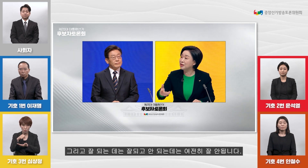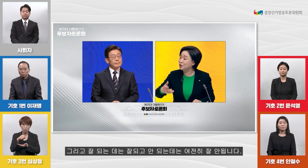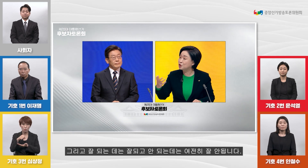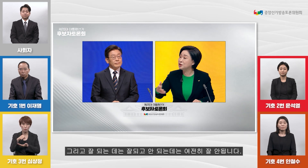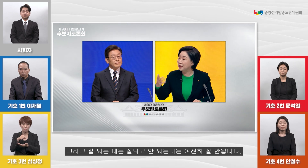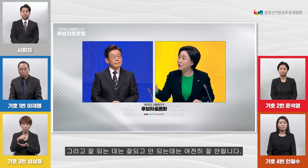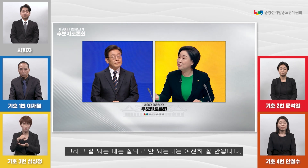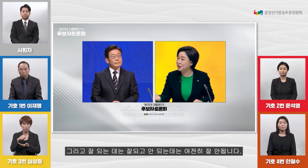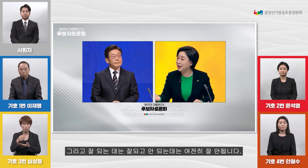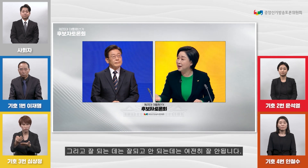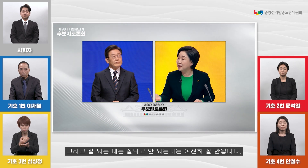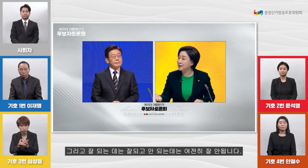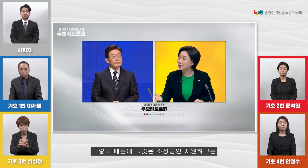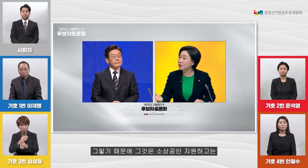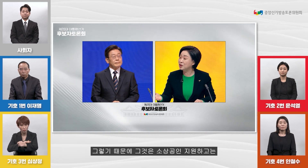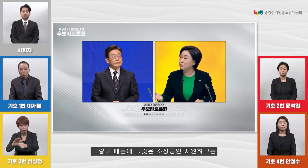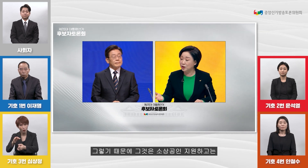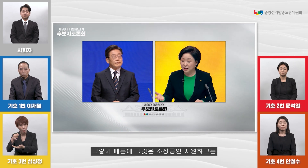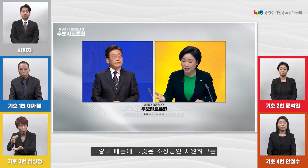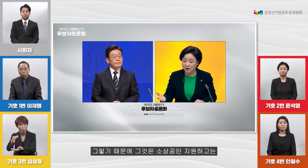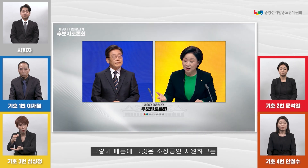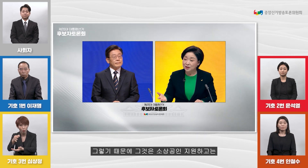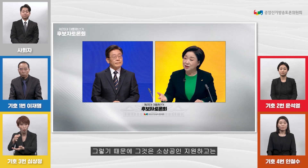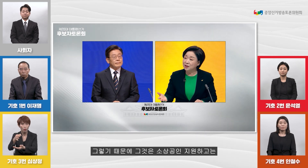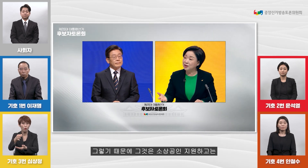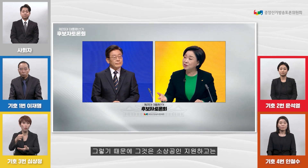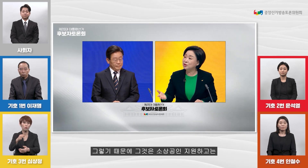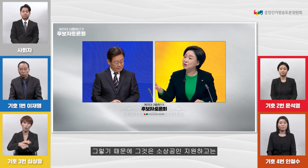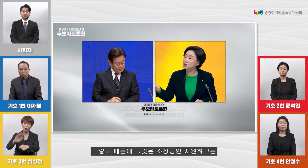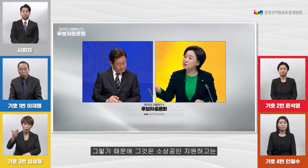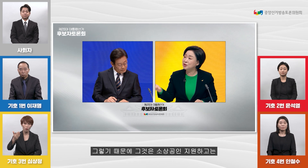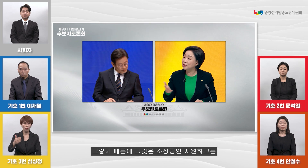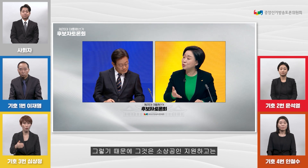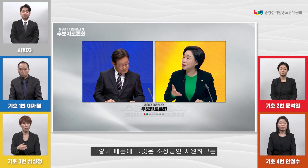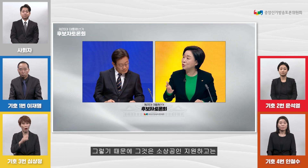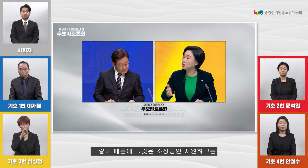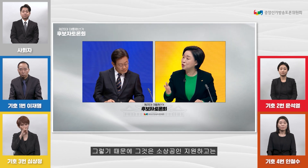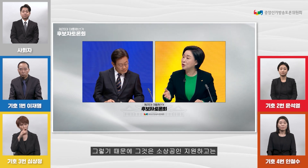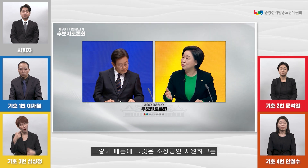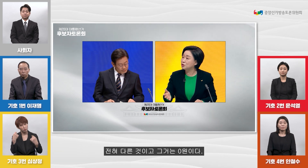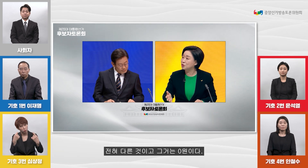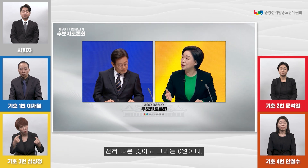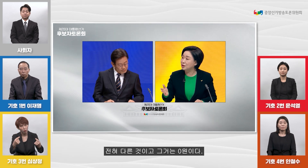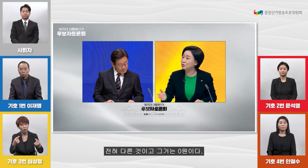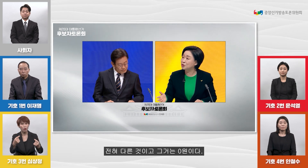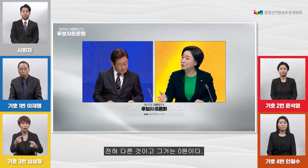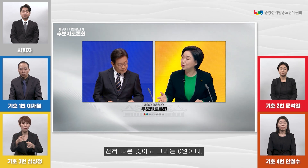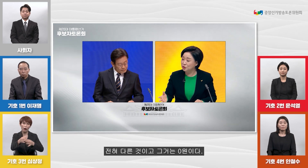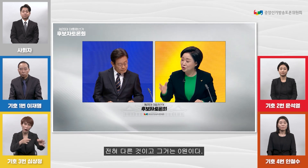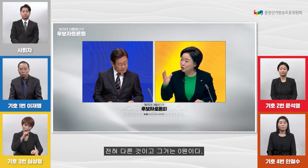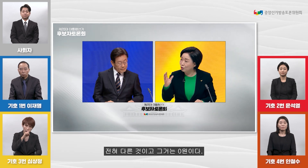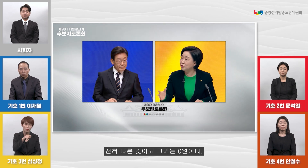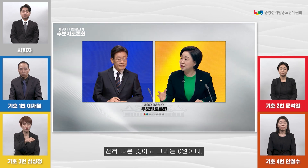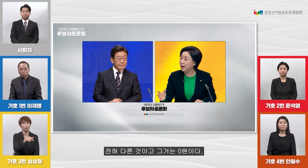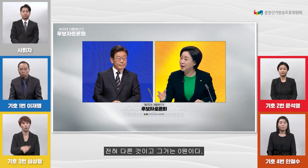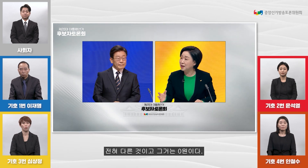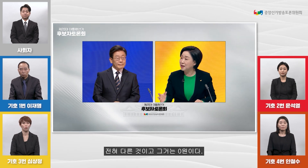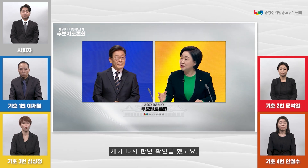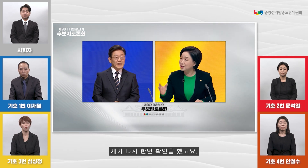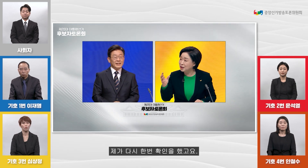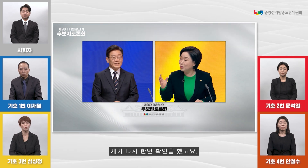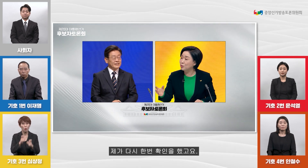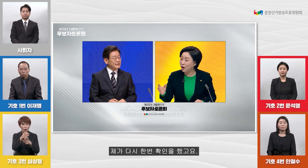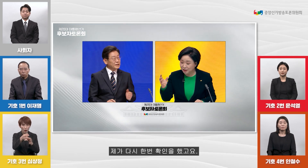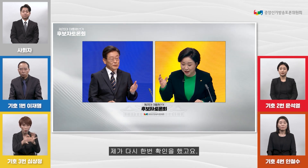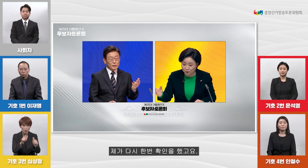안 되는 데는 여전히 안 됩니다. 그렇기 때문에 그것은 이제 소상공인 지원하고는 전혀 다른 것이고 그거는 영원이다.